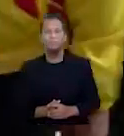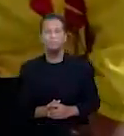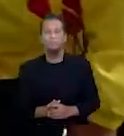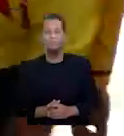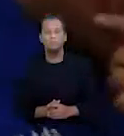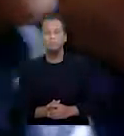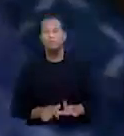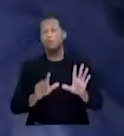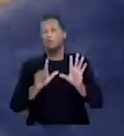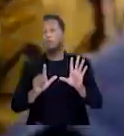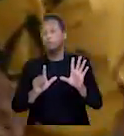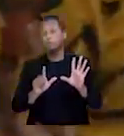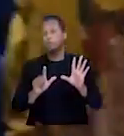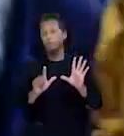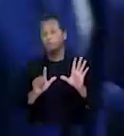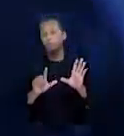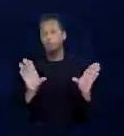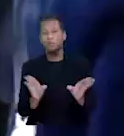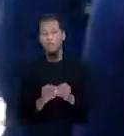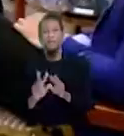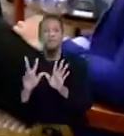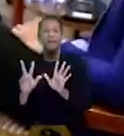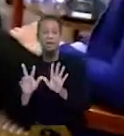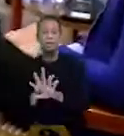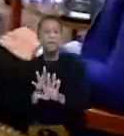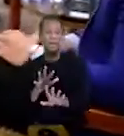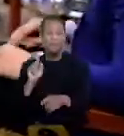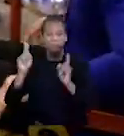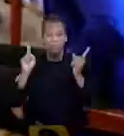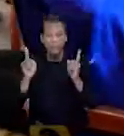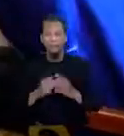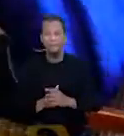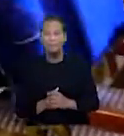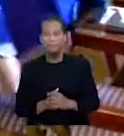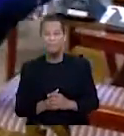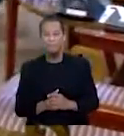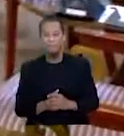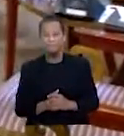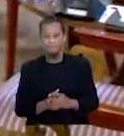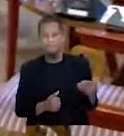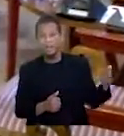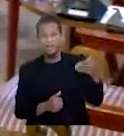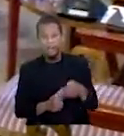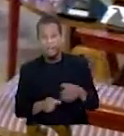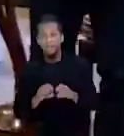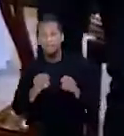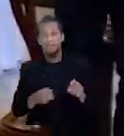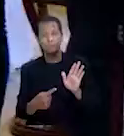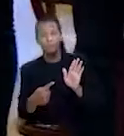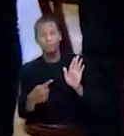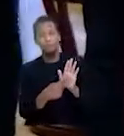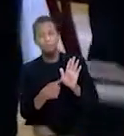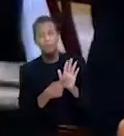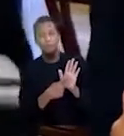Tujuh dari delapan partai politik hadir dalam pertemuan untuk menolak sistem proporsional tertutup atau sistem mencoblos gambar partai saja